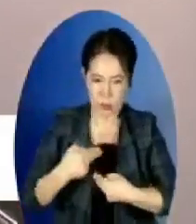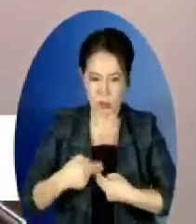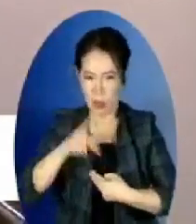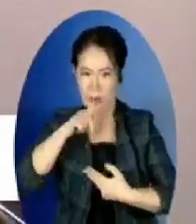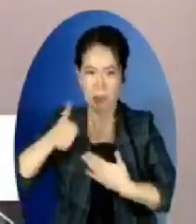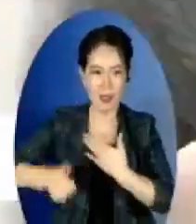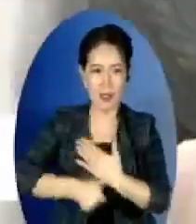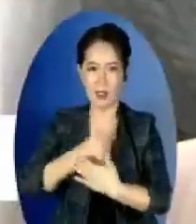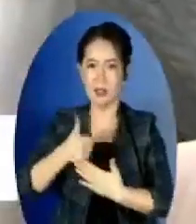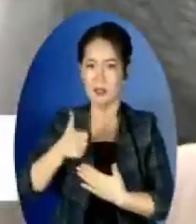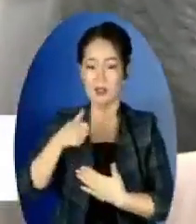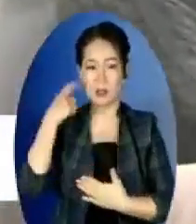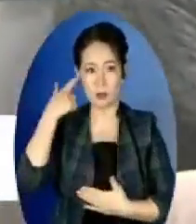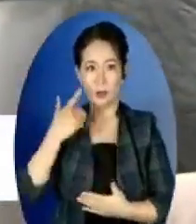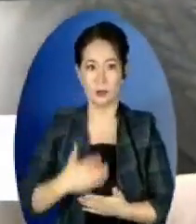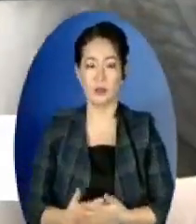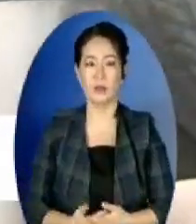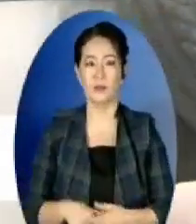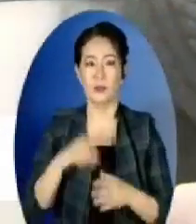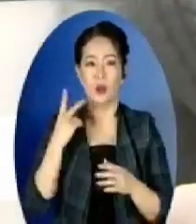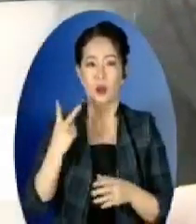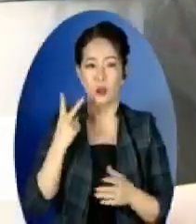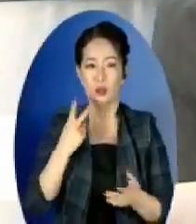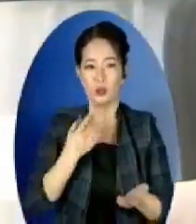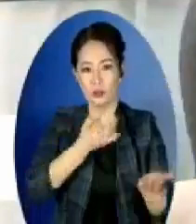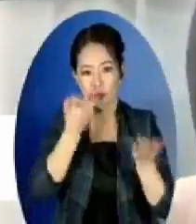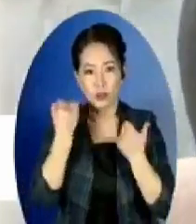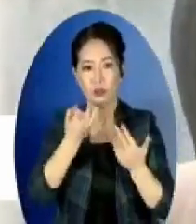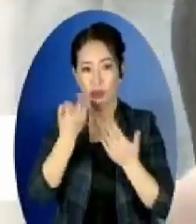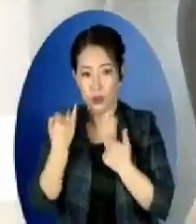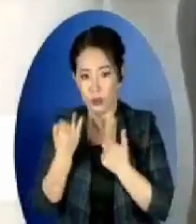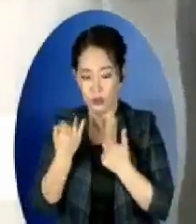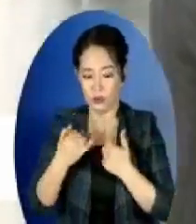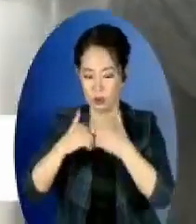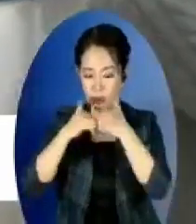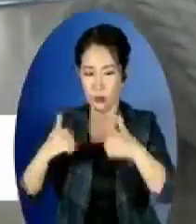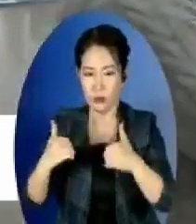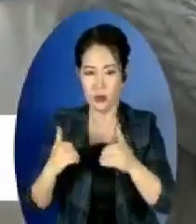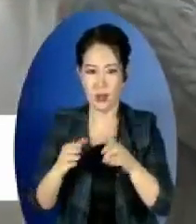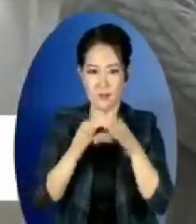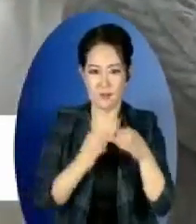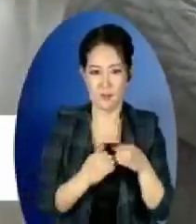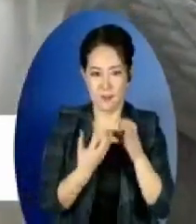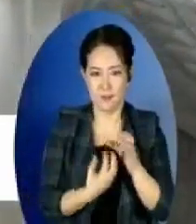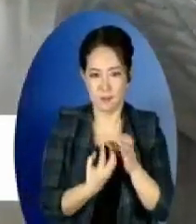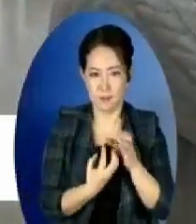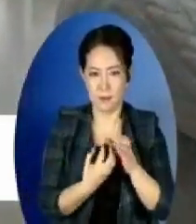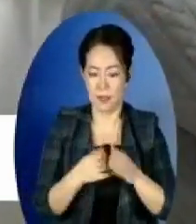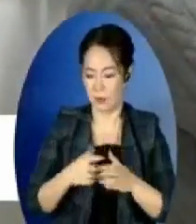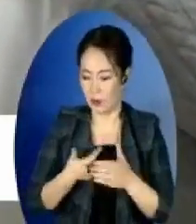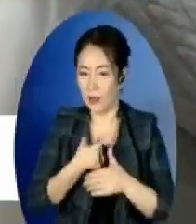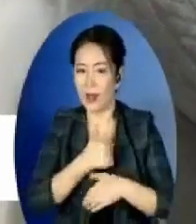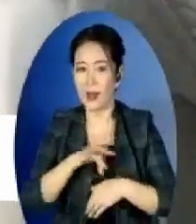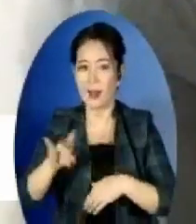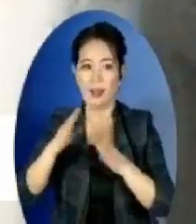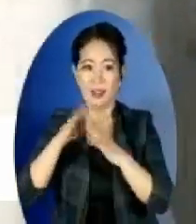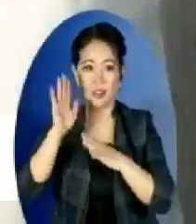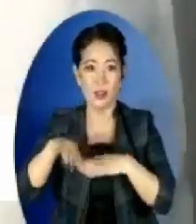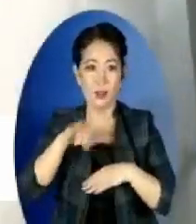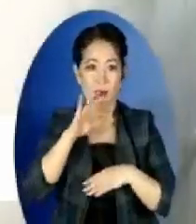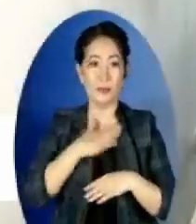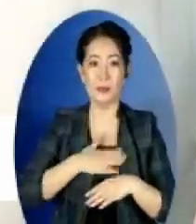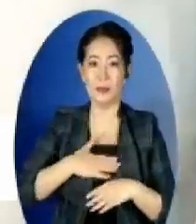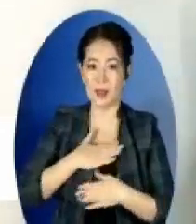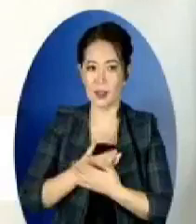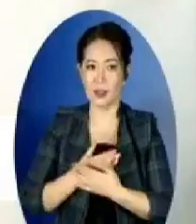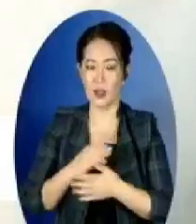үзүүлсэн гэж би бодож байна. Сайн л байна. 2-7 хоног тусгаарлалтанд байж байгаа. Тэгээд одоо гарч ирж байгаа үнэхээр баяртай байна. Тэгээд